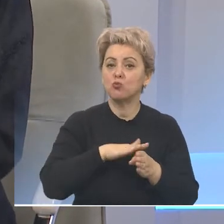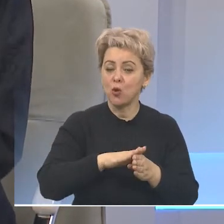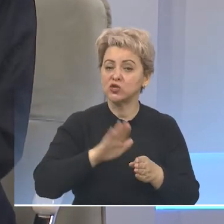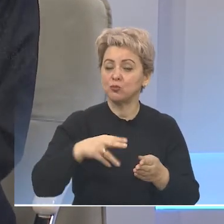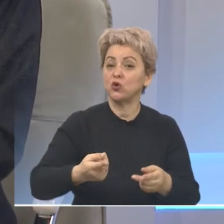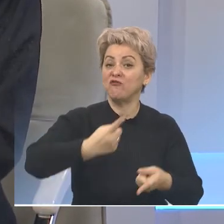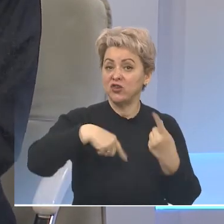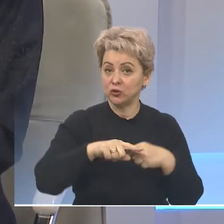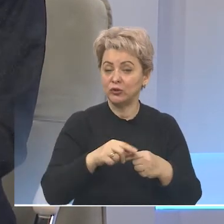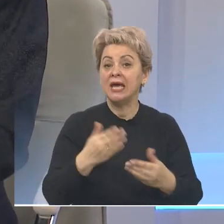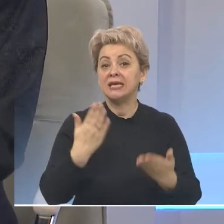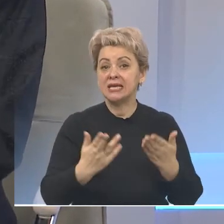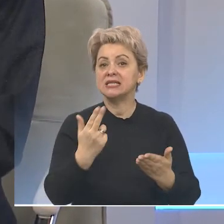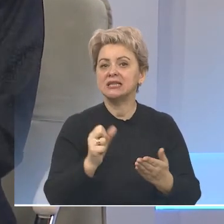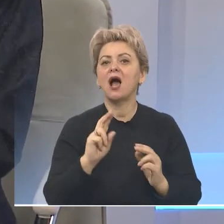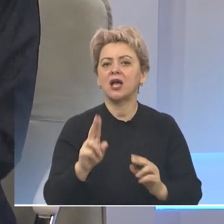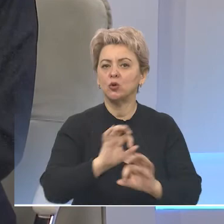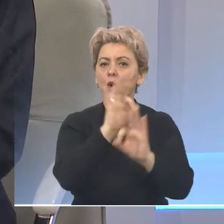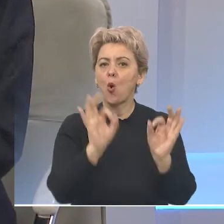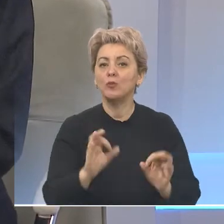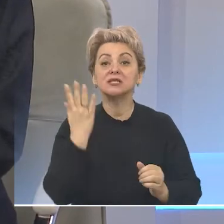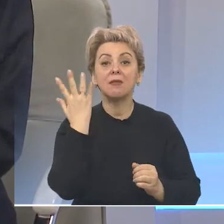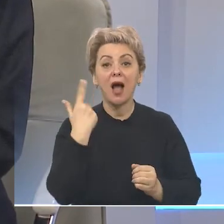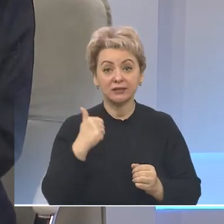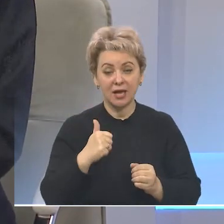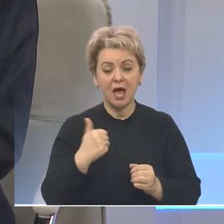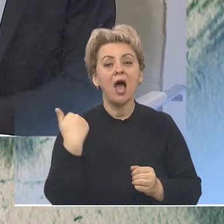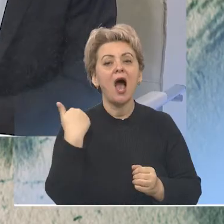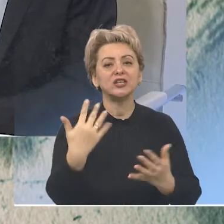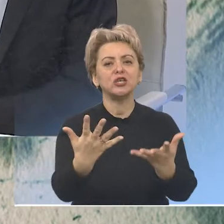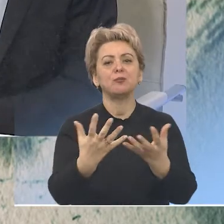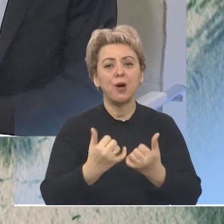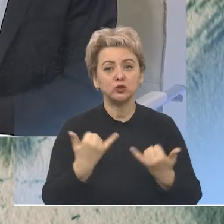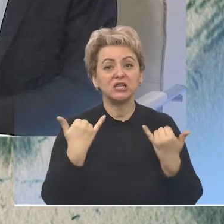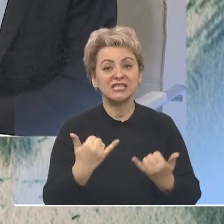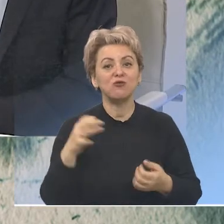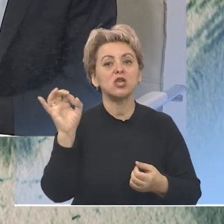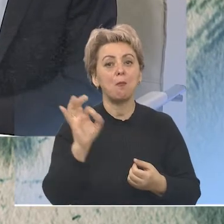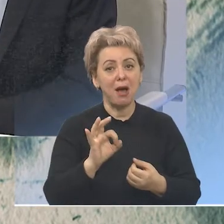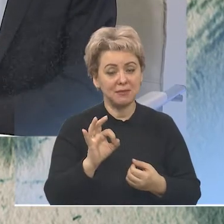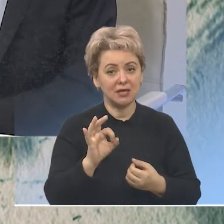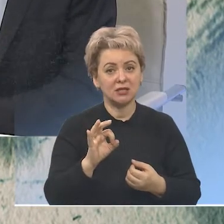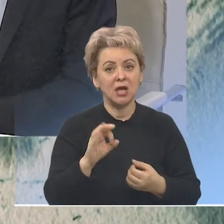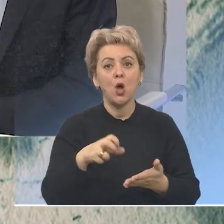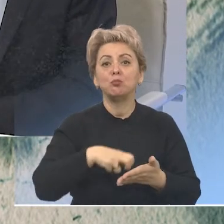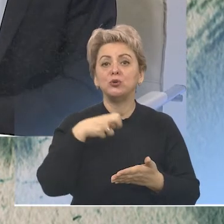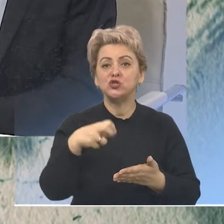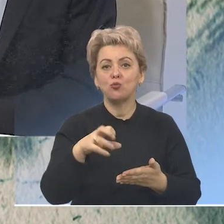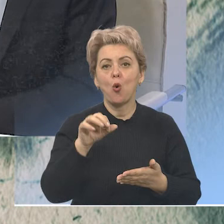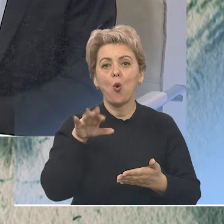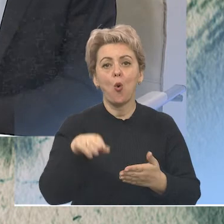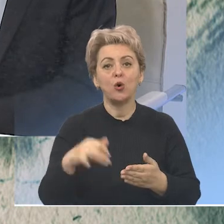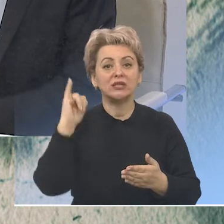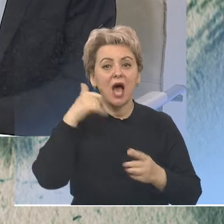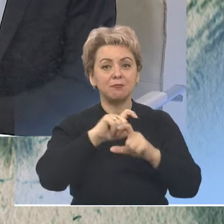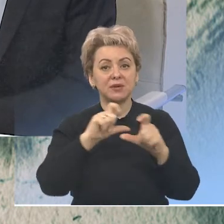компенсацию? Если да, то каким образом и когда? Они получат на сегодняшний момент письмо